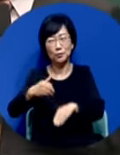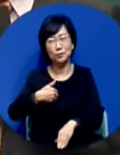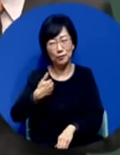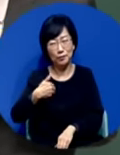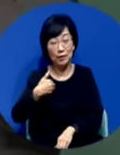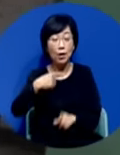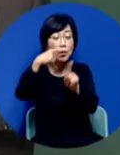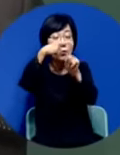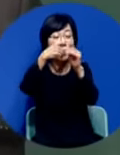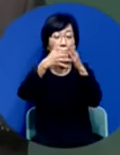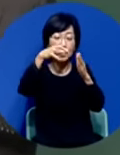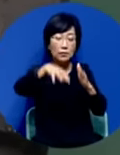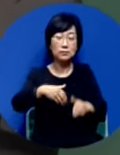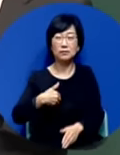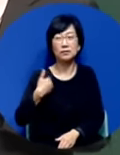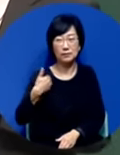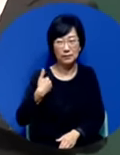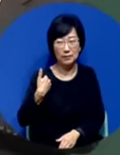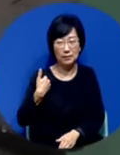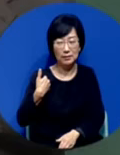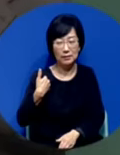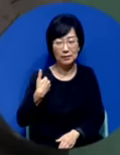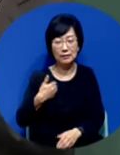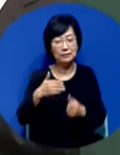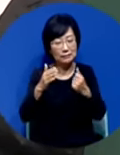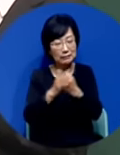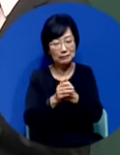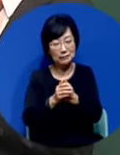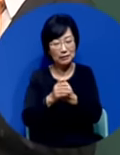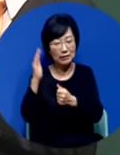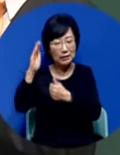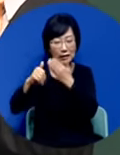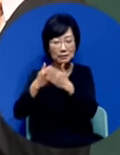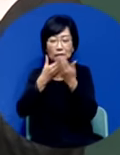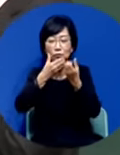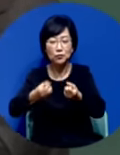那就是因为人们不知道什么是传道宣教。 아, 그러니까 내가 받는 축복을 알 수가 있습니까?